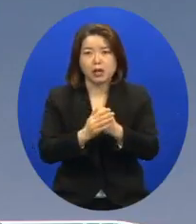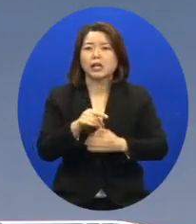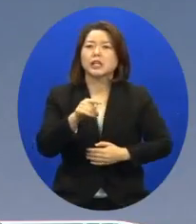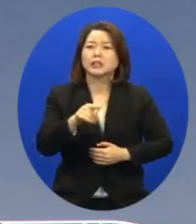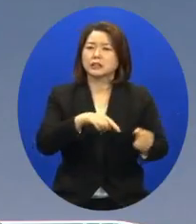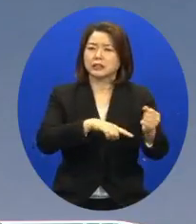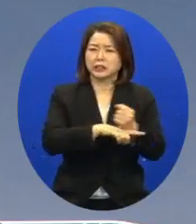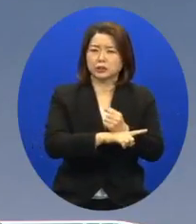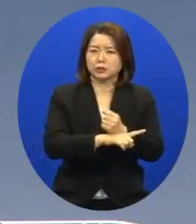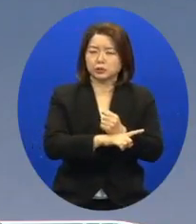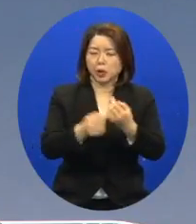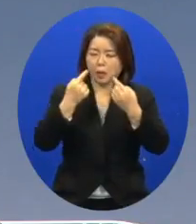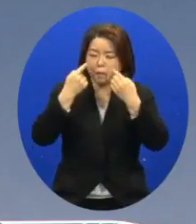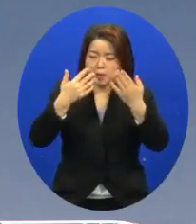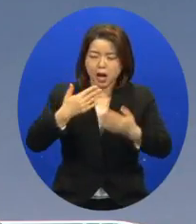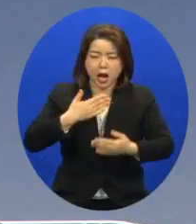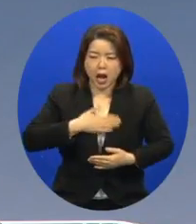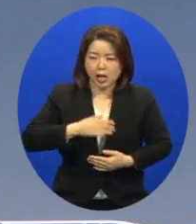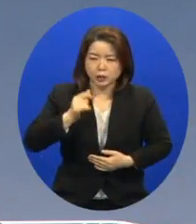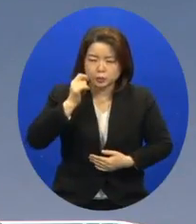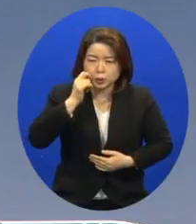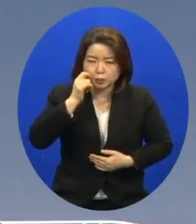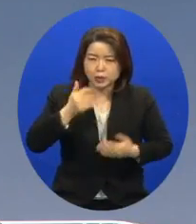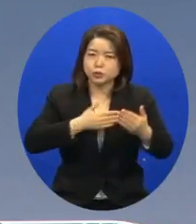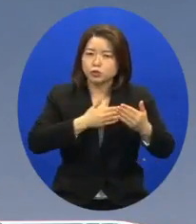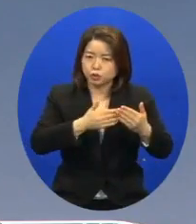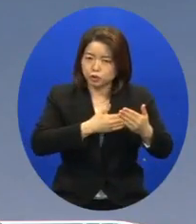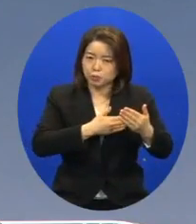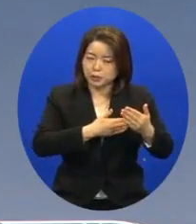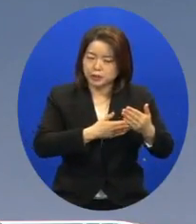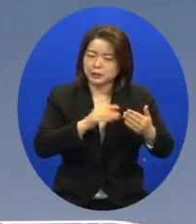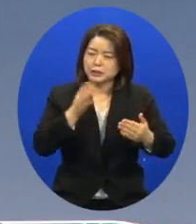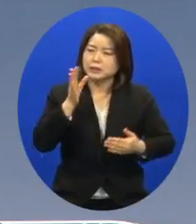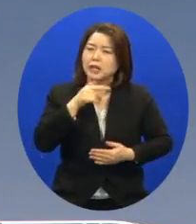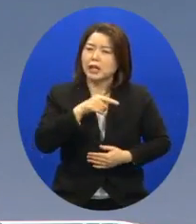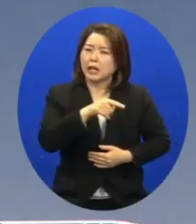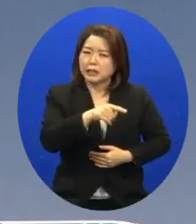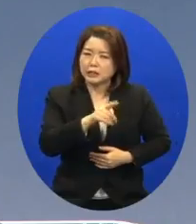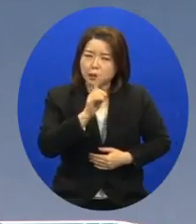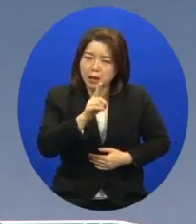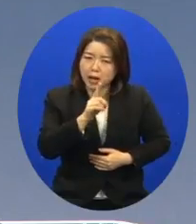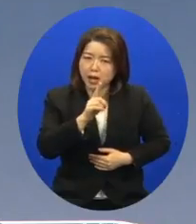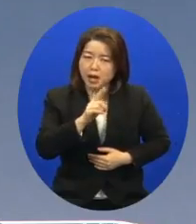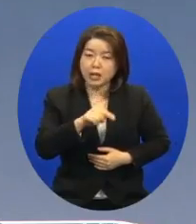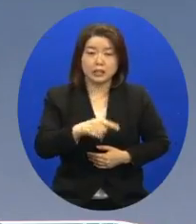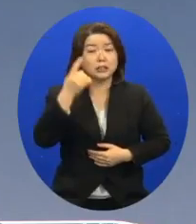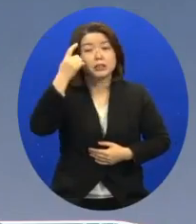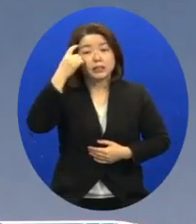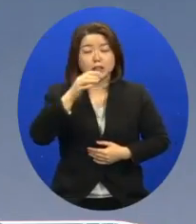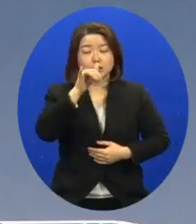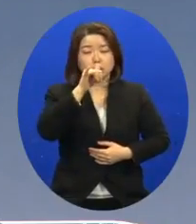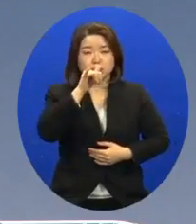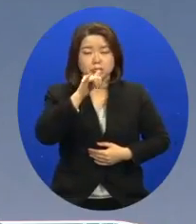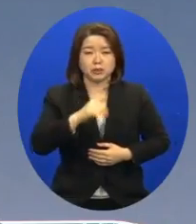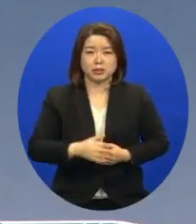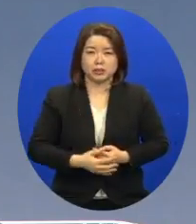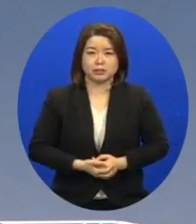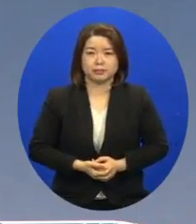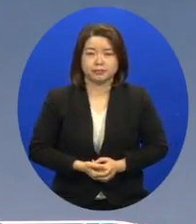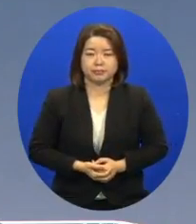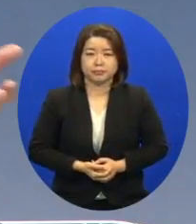이유를 명확하게 알 수 없었던 두려움이 아이 것을 말하는 건가 그런 생각도 들었었습니다